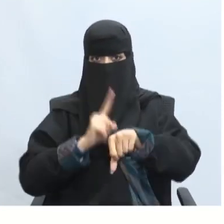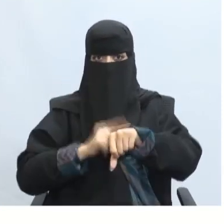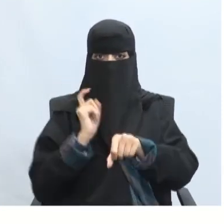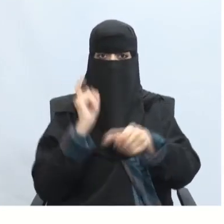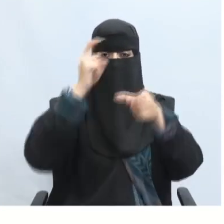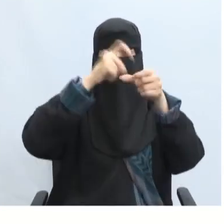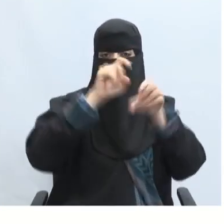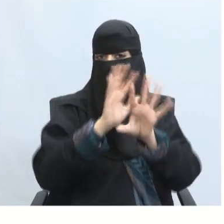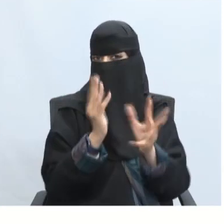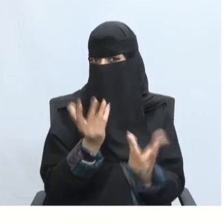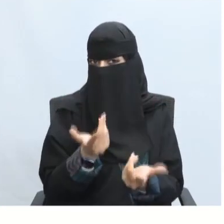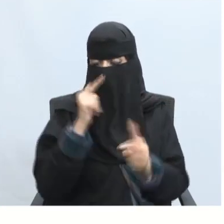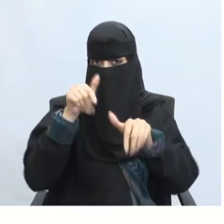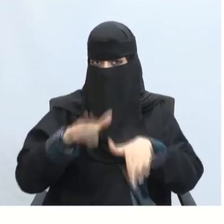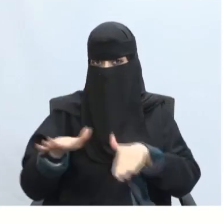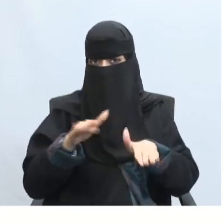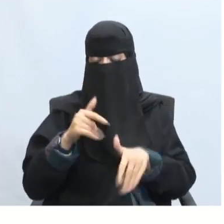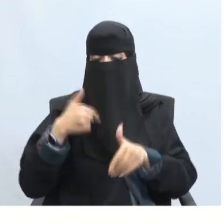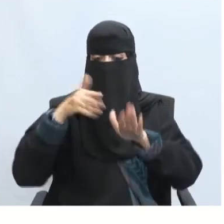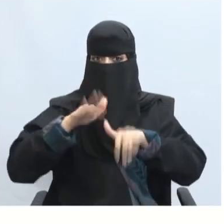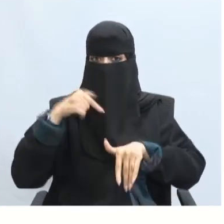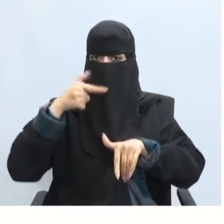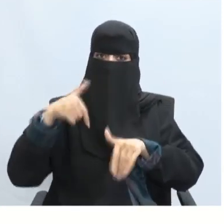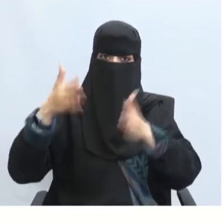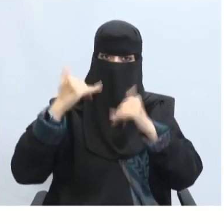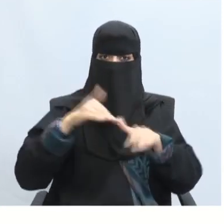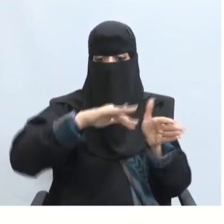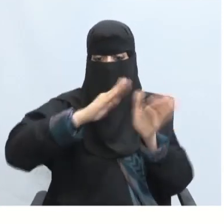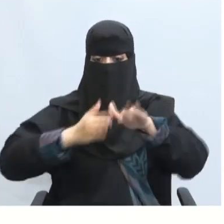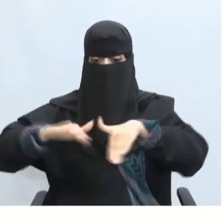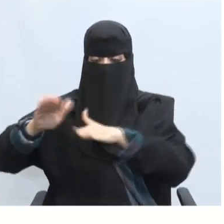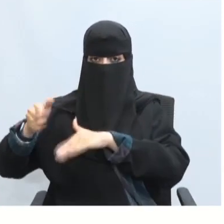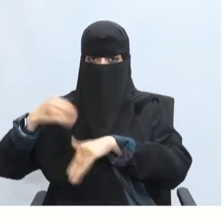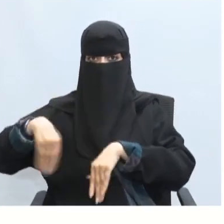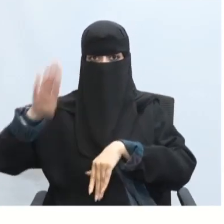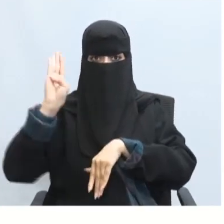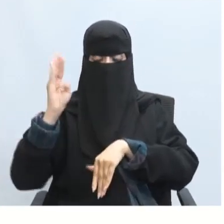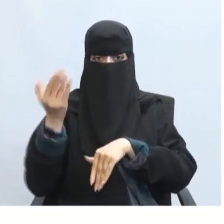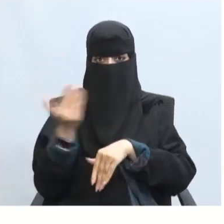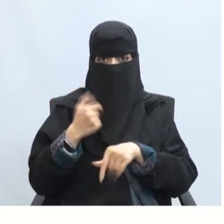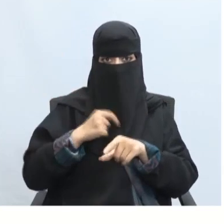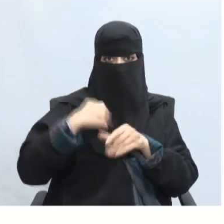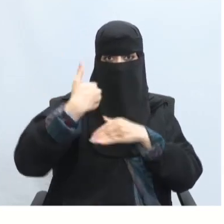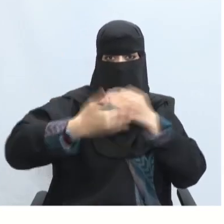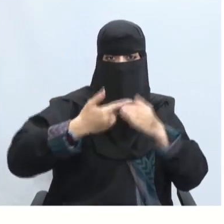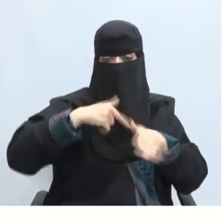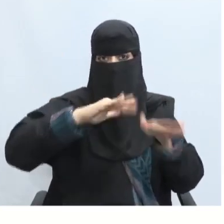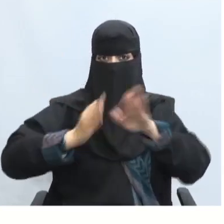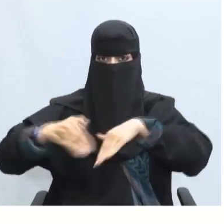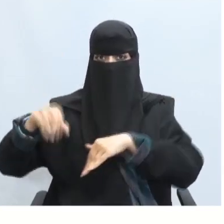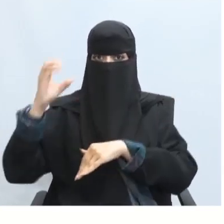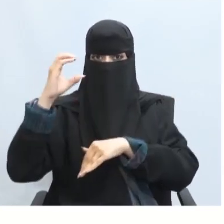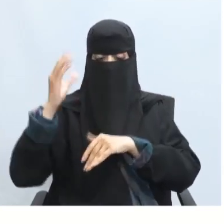الوصول بعد ذلك ذكرنا بان امواج ب تصل قبل امواج اس ايضا تطرقنا الى